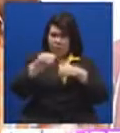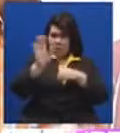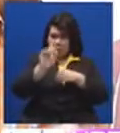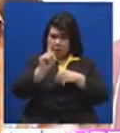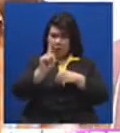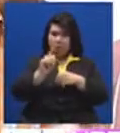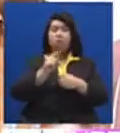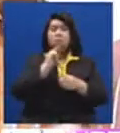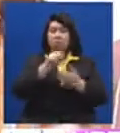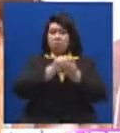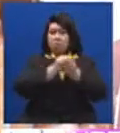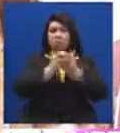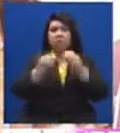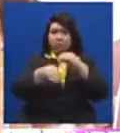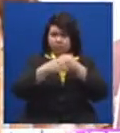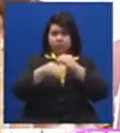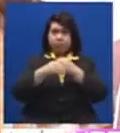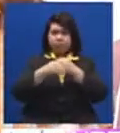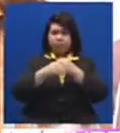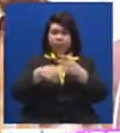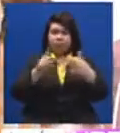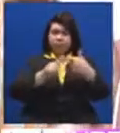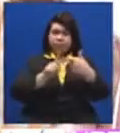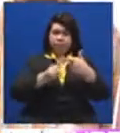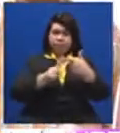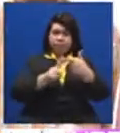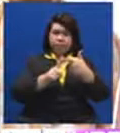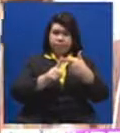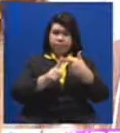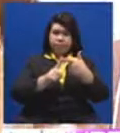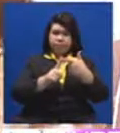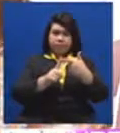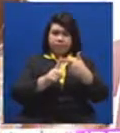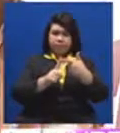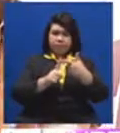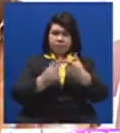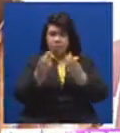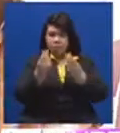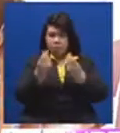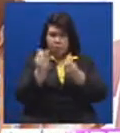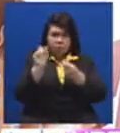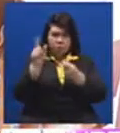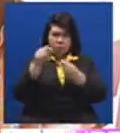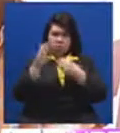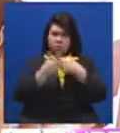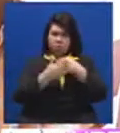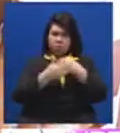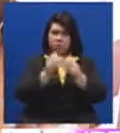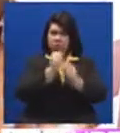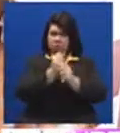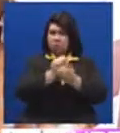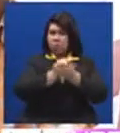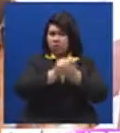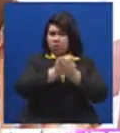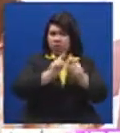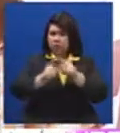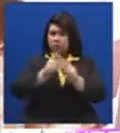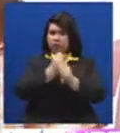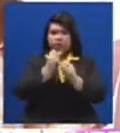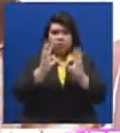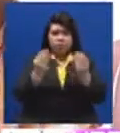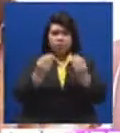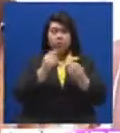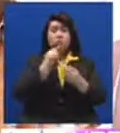ริการที่เพิ่มมากขึ้นอันที่สองก็จะเร่งรัดในเรื่องของการให้บริการให้จบสิ้นจ